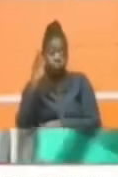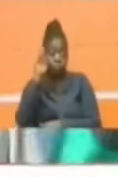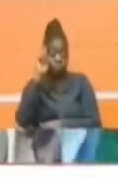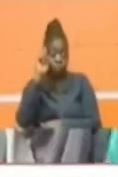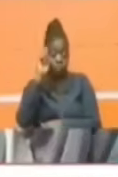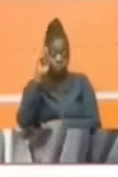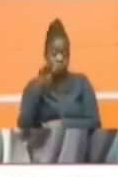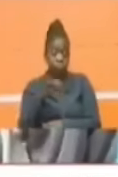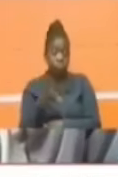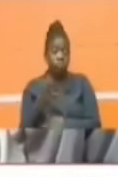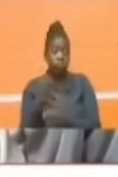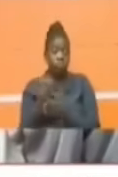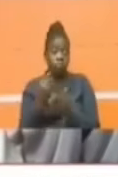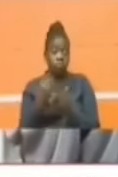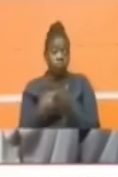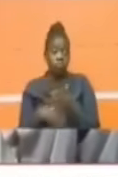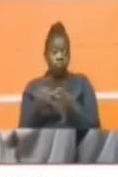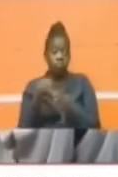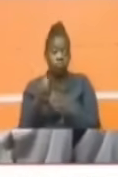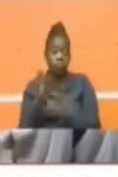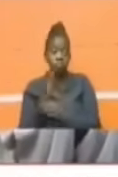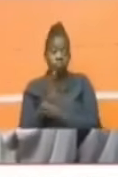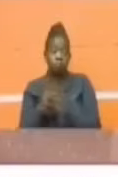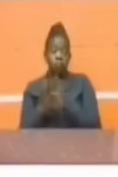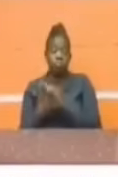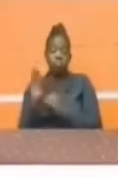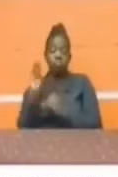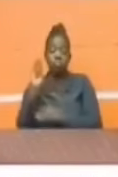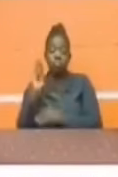nnyo olw'ettoffaali lye batadde mu kuzimba Bukomansimbi.